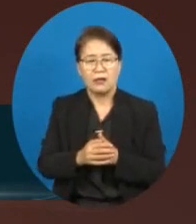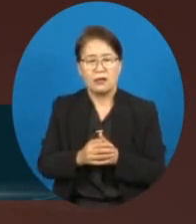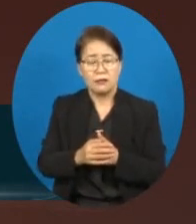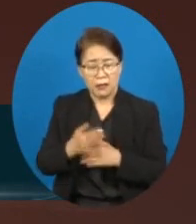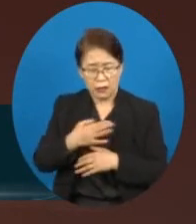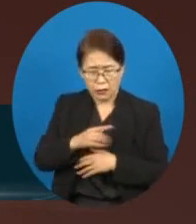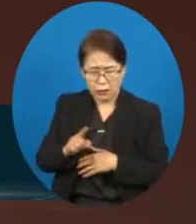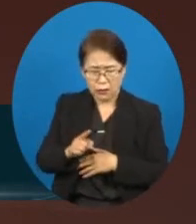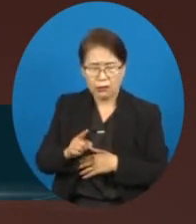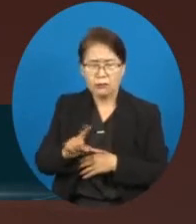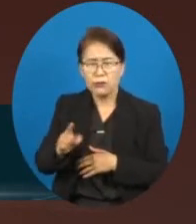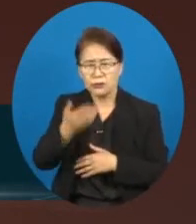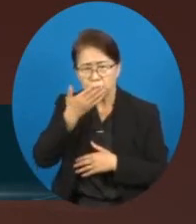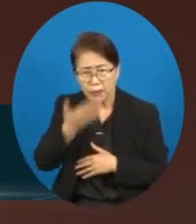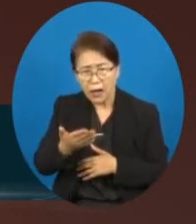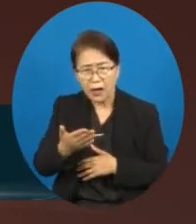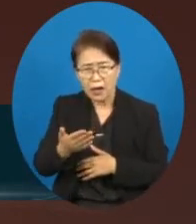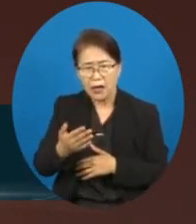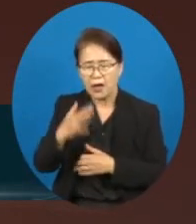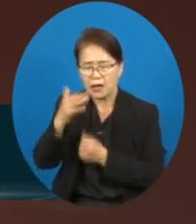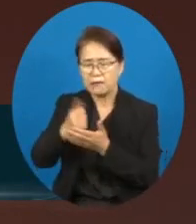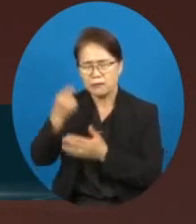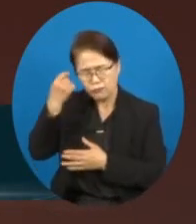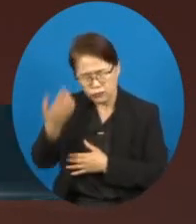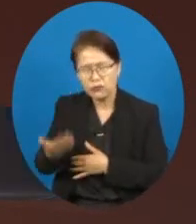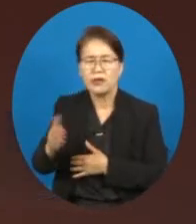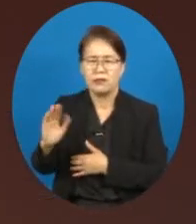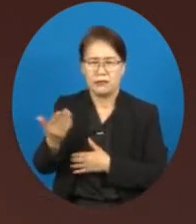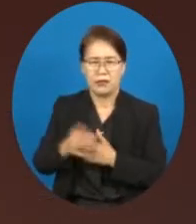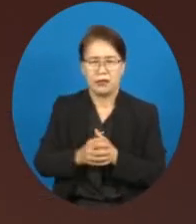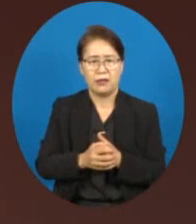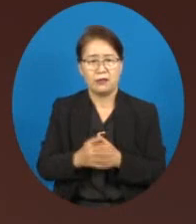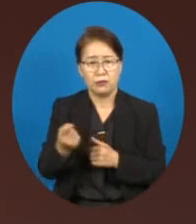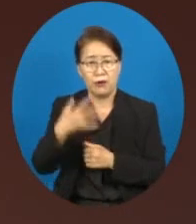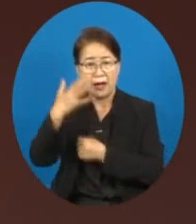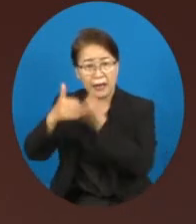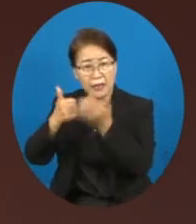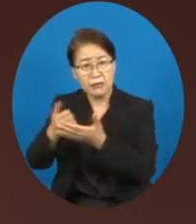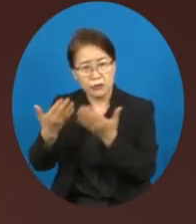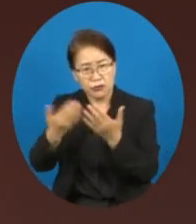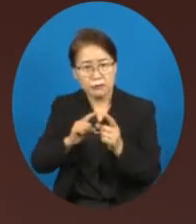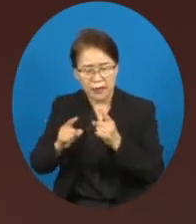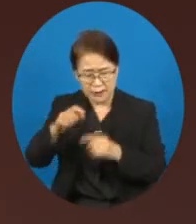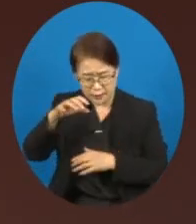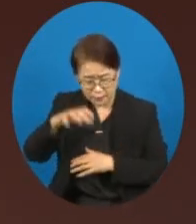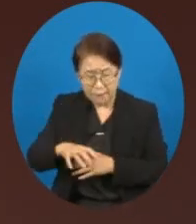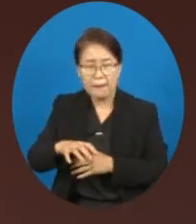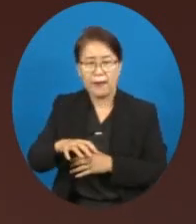내가 무엇을 하리까라고 물어야 된다는 거죠. 그리고 그 하나님이 주신 말씀 앞에,